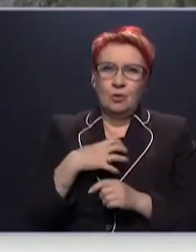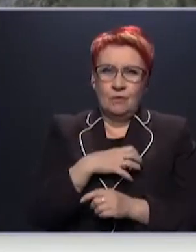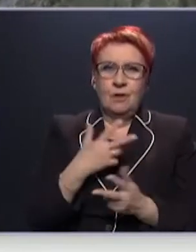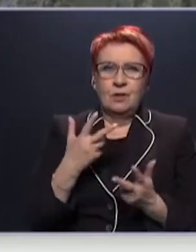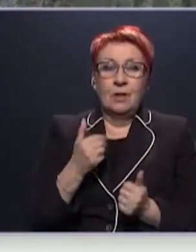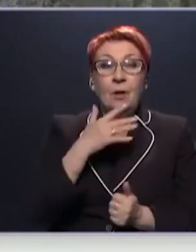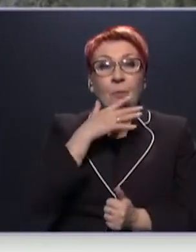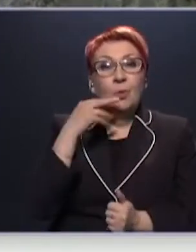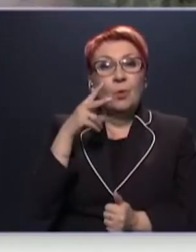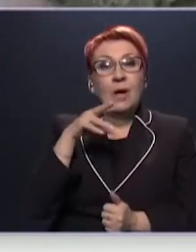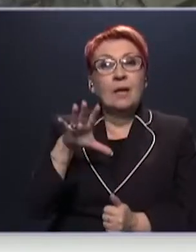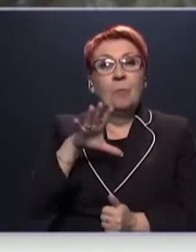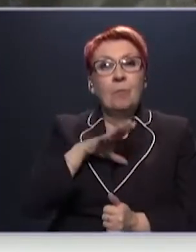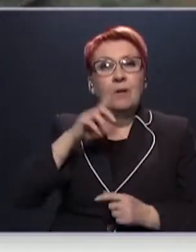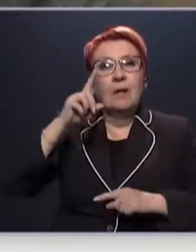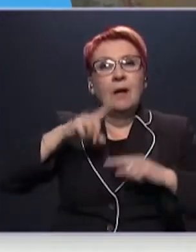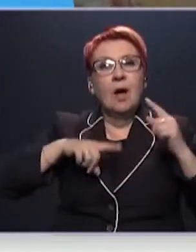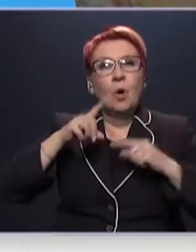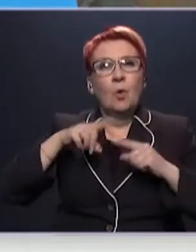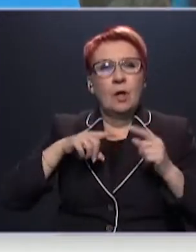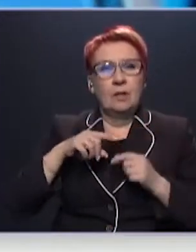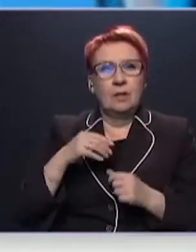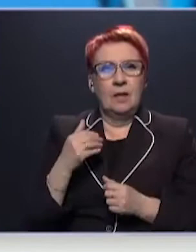Много ли было родственников